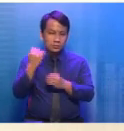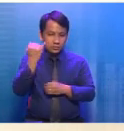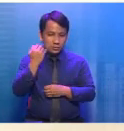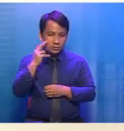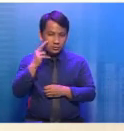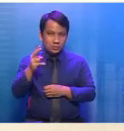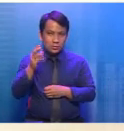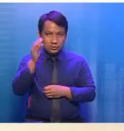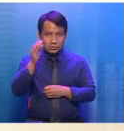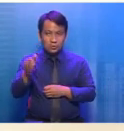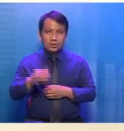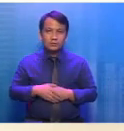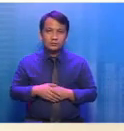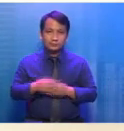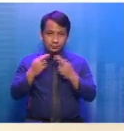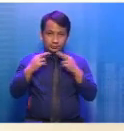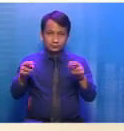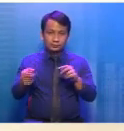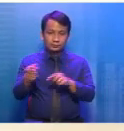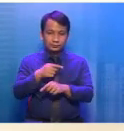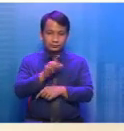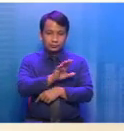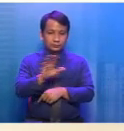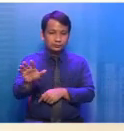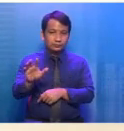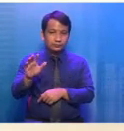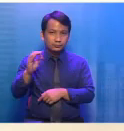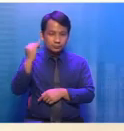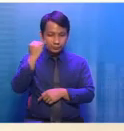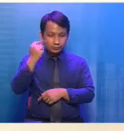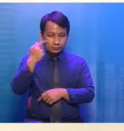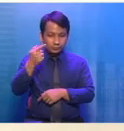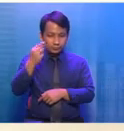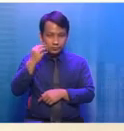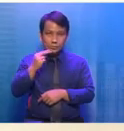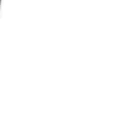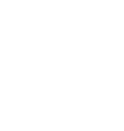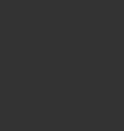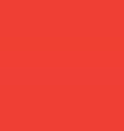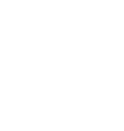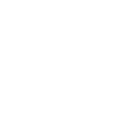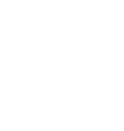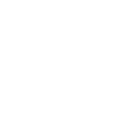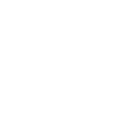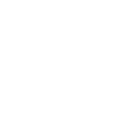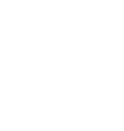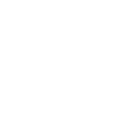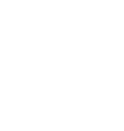Javelin Kulyamat. Nagbabalita mula sa frontline, Jem Abansenya, News 5.